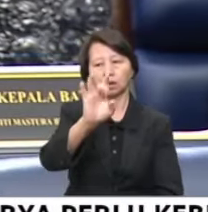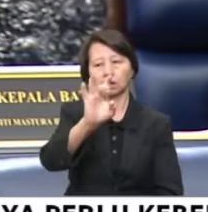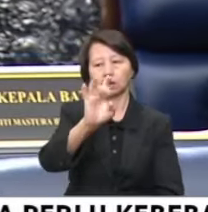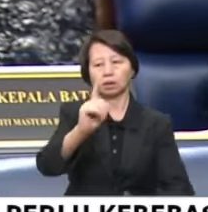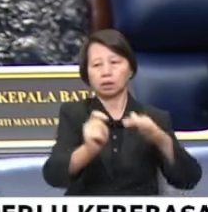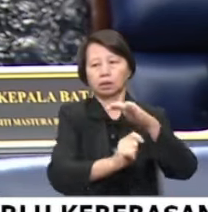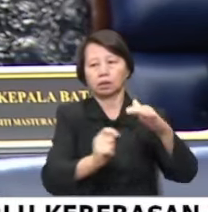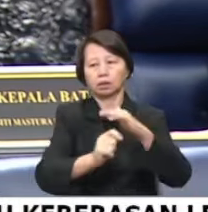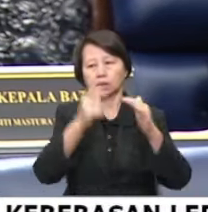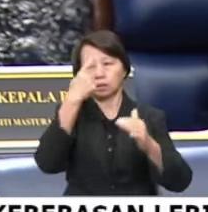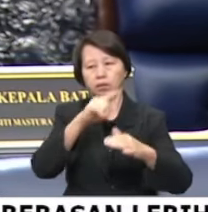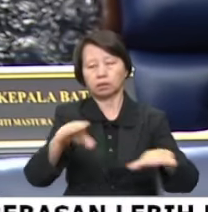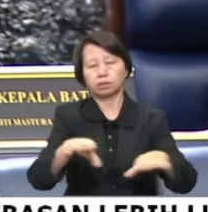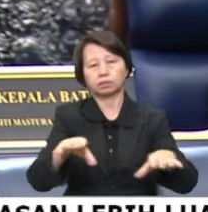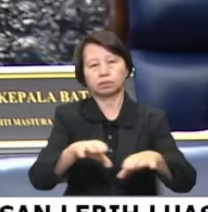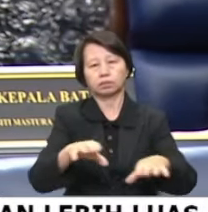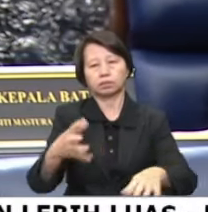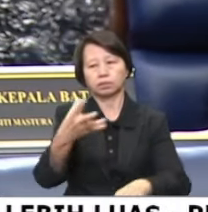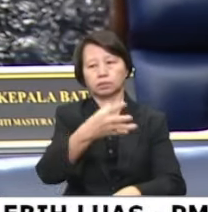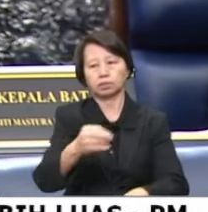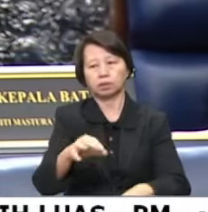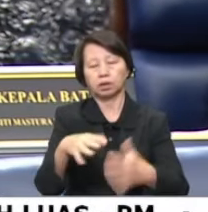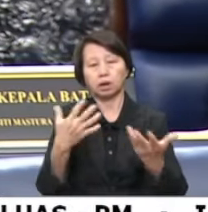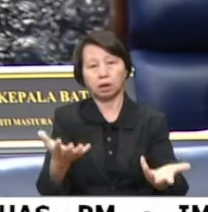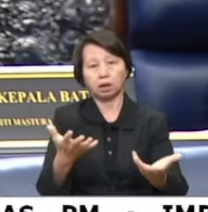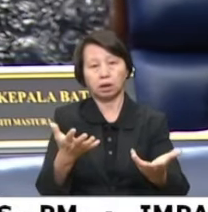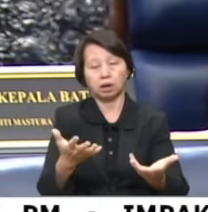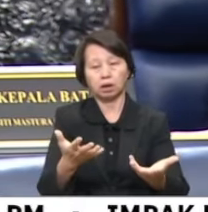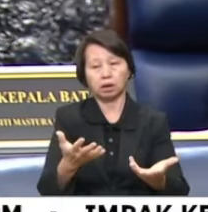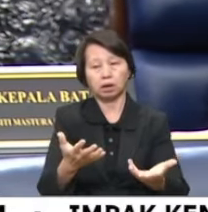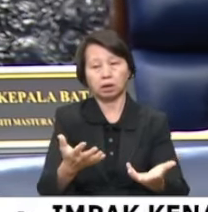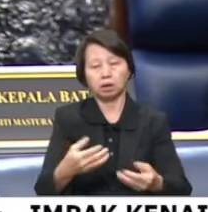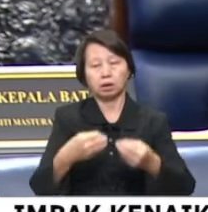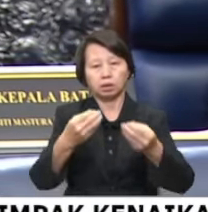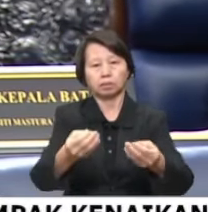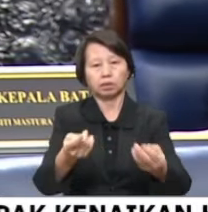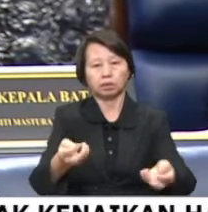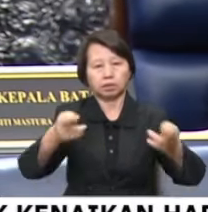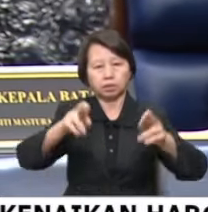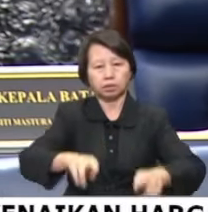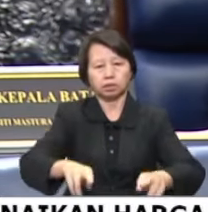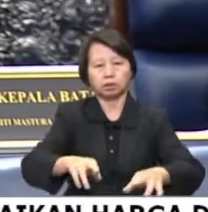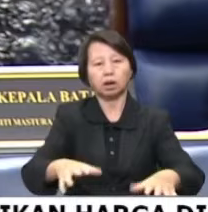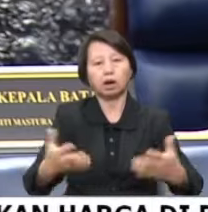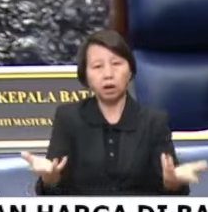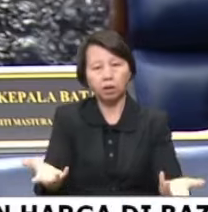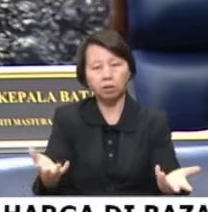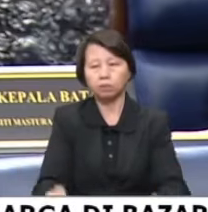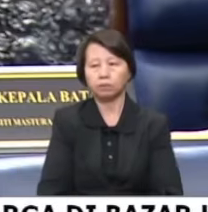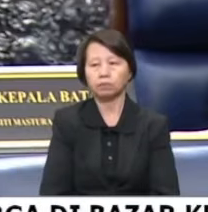untuk dilaksanakan dan bagaimanakah proses pemberian tender itu dilaksanakan?